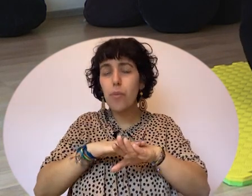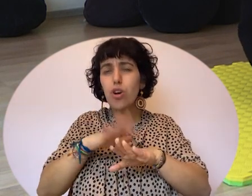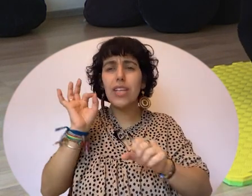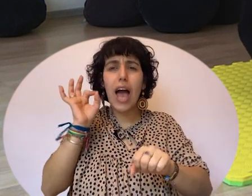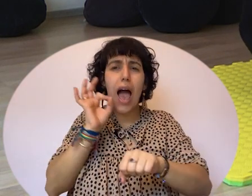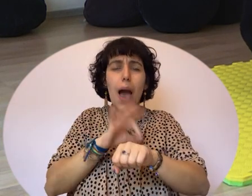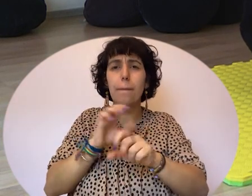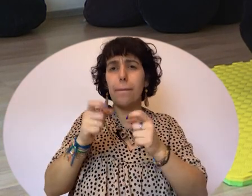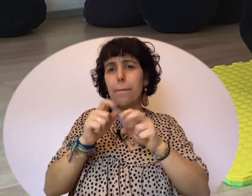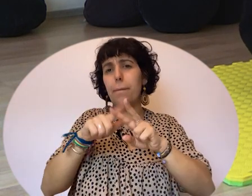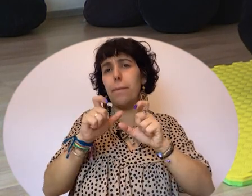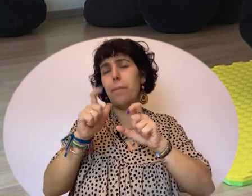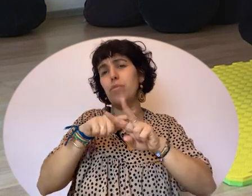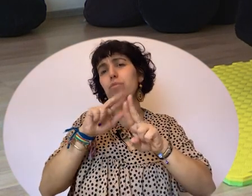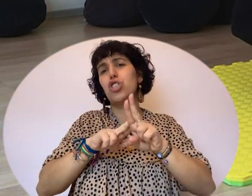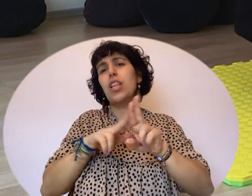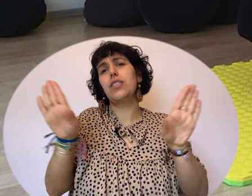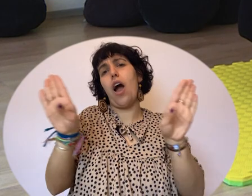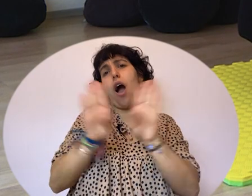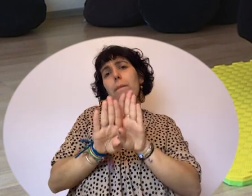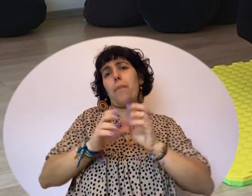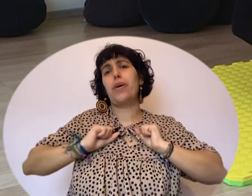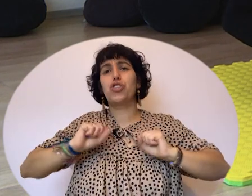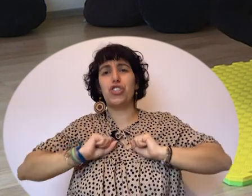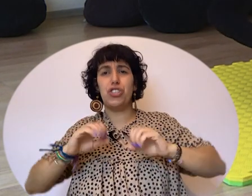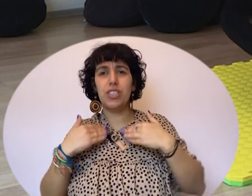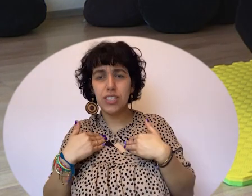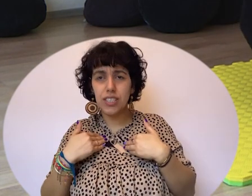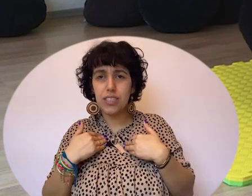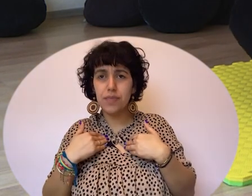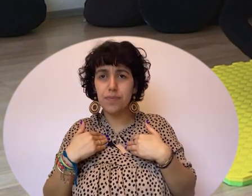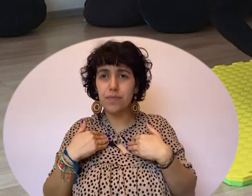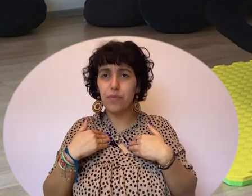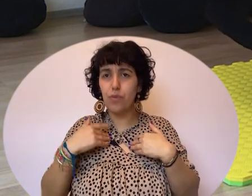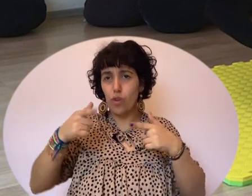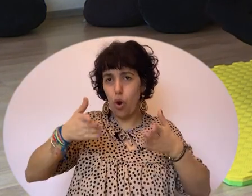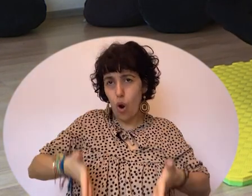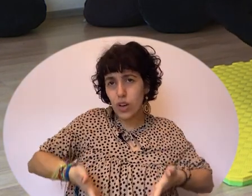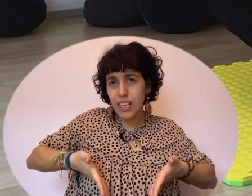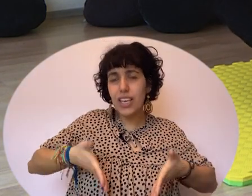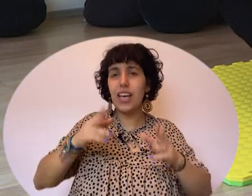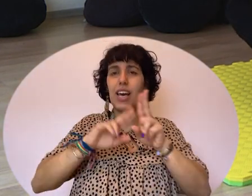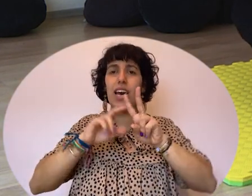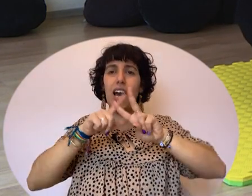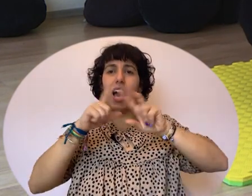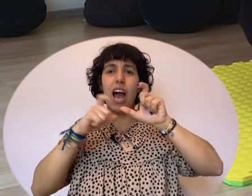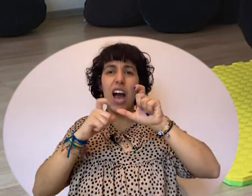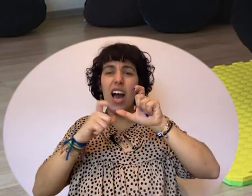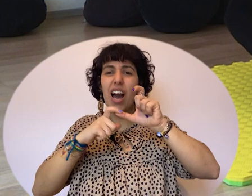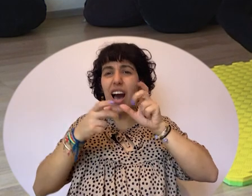Kerem bacaklarımızı kapatmaya çalışmak oluyor bacaklarınızı kapatmaya çalışırken de is kafamıza kadar bajin al